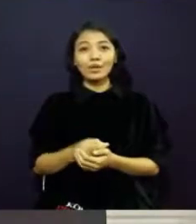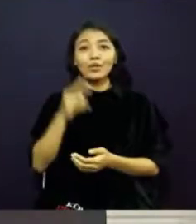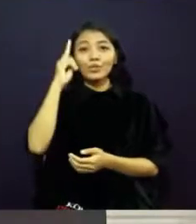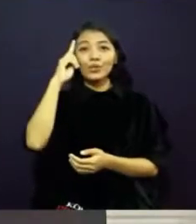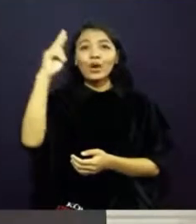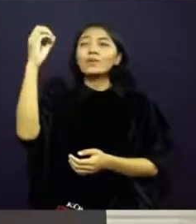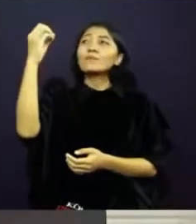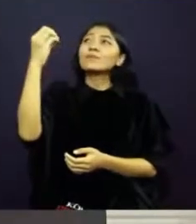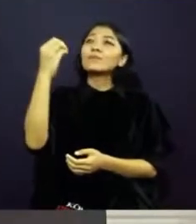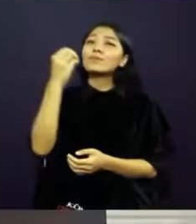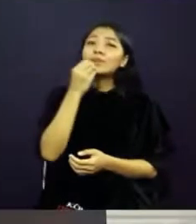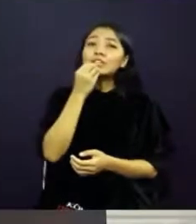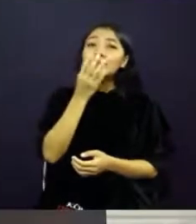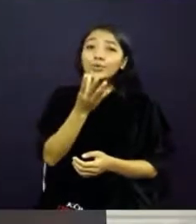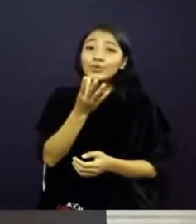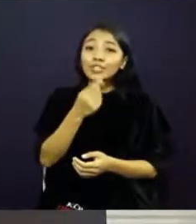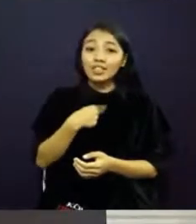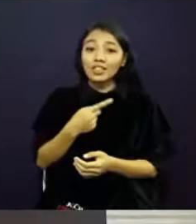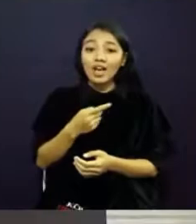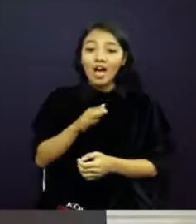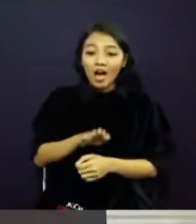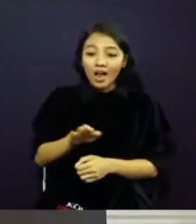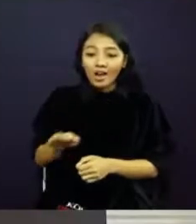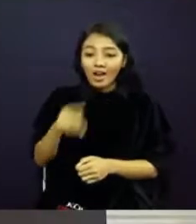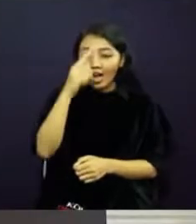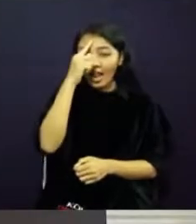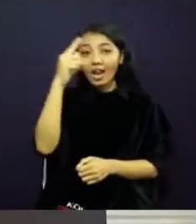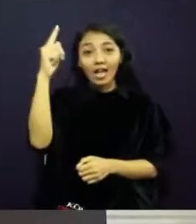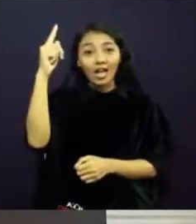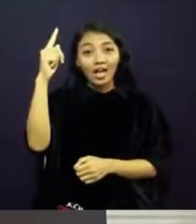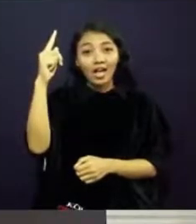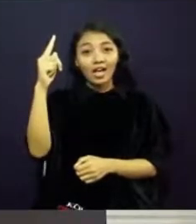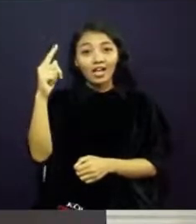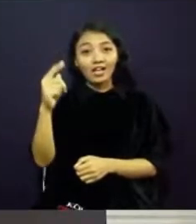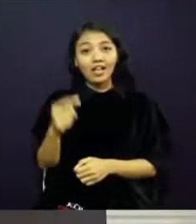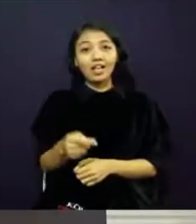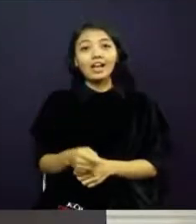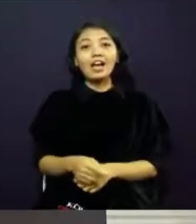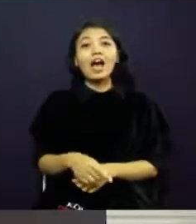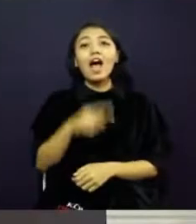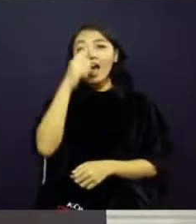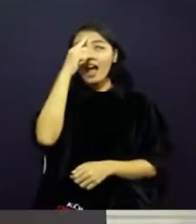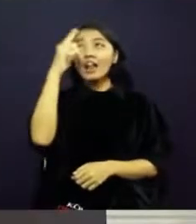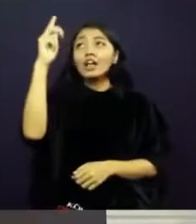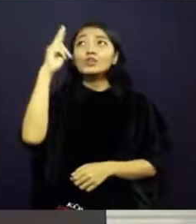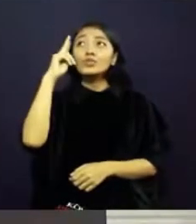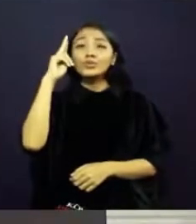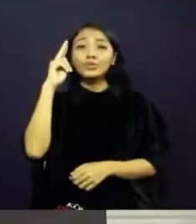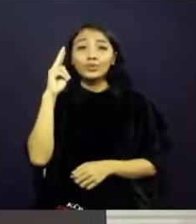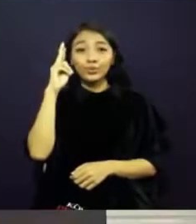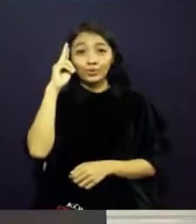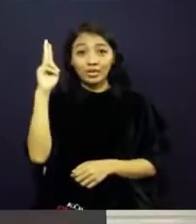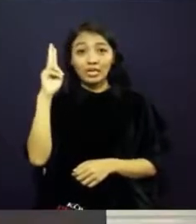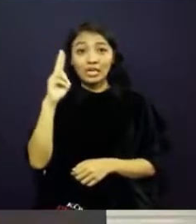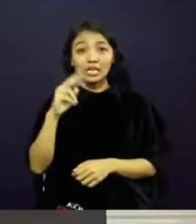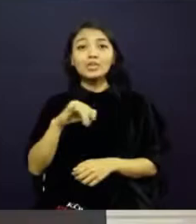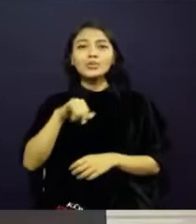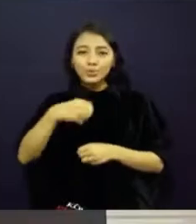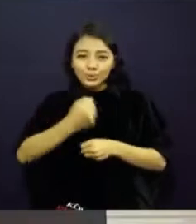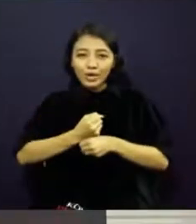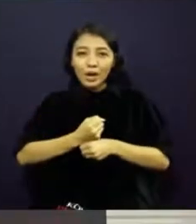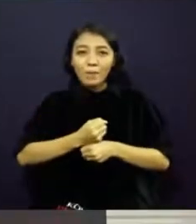anak-anak Allah tapi dia memanggil dia mengangkat dari antara